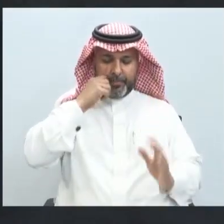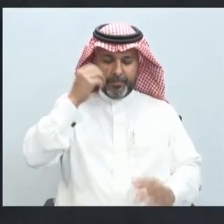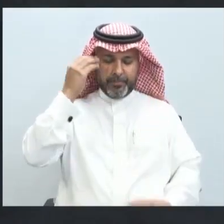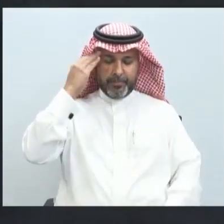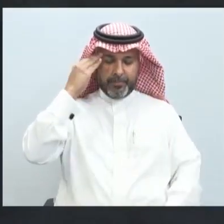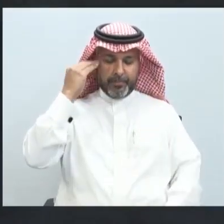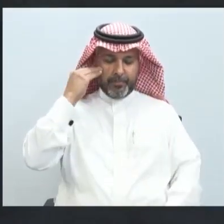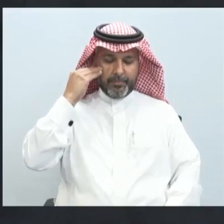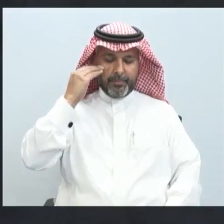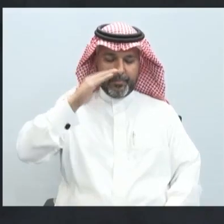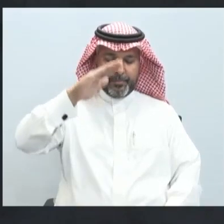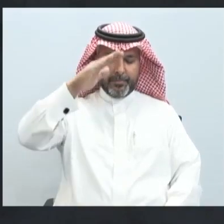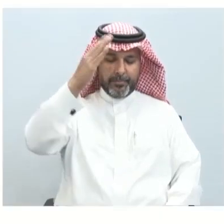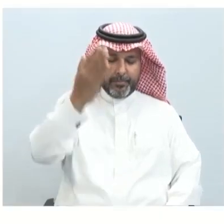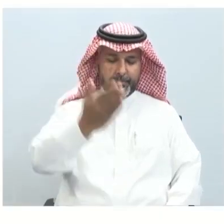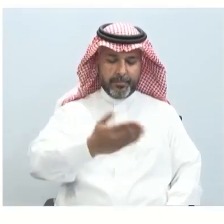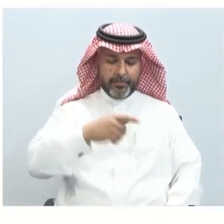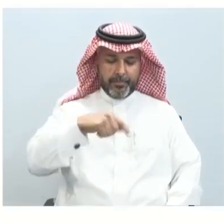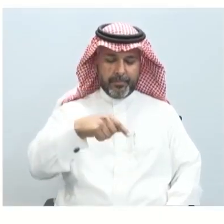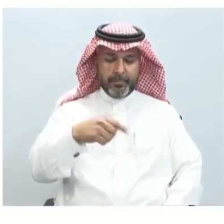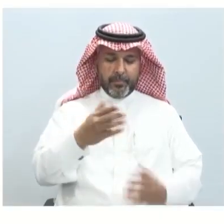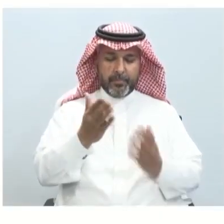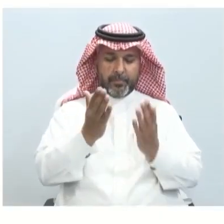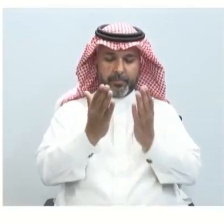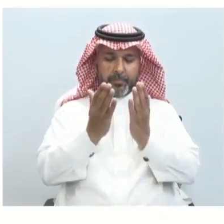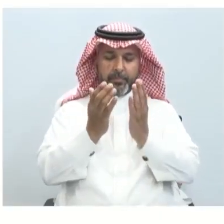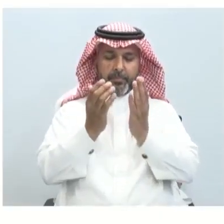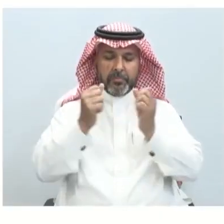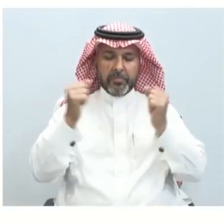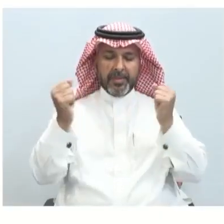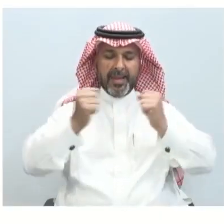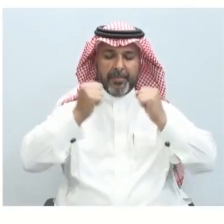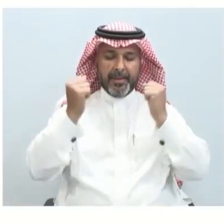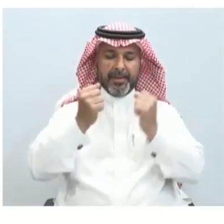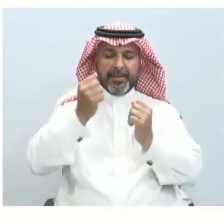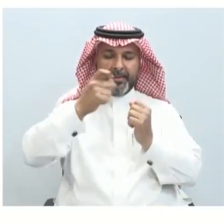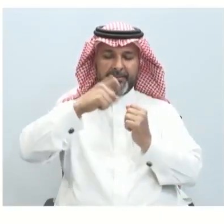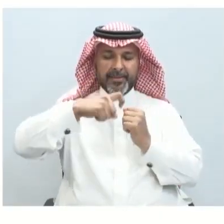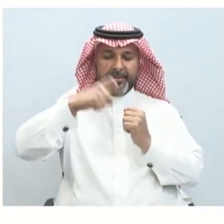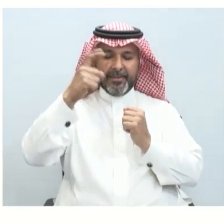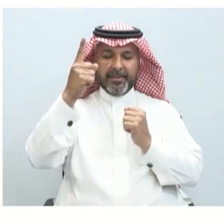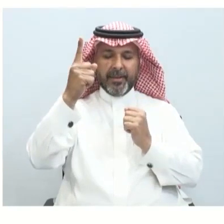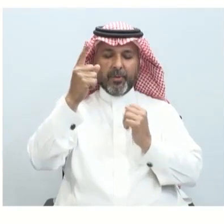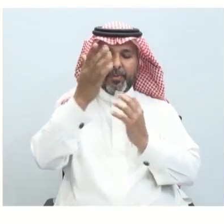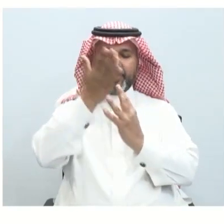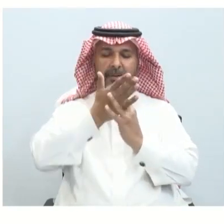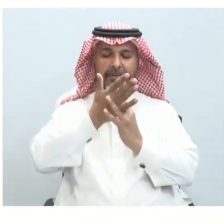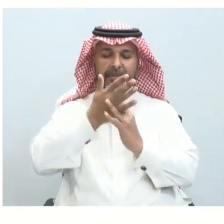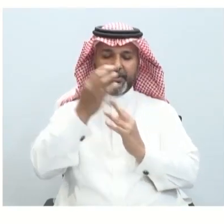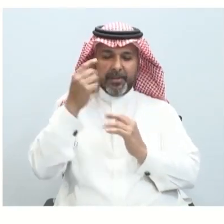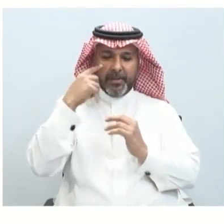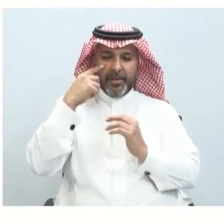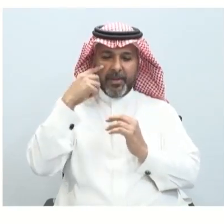يكون لدينا حل تقويم الفصل الثالث من منهجنا احياء اثنين 3 في سؤالنا الاول الذي يظهر معنا في